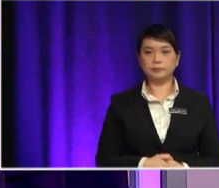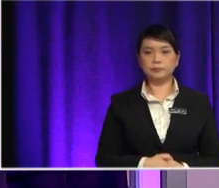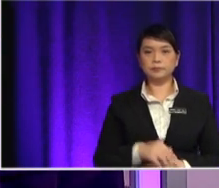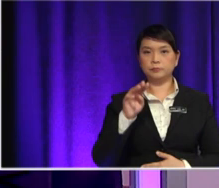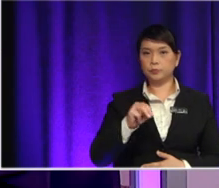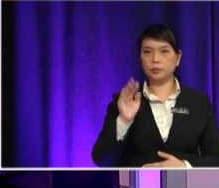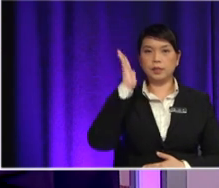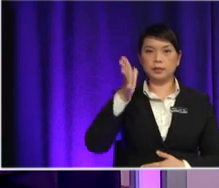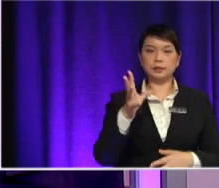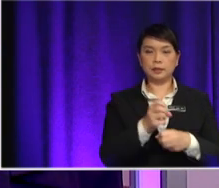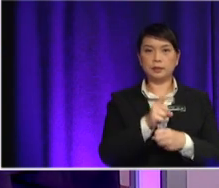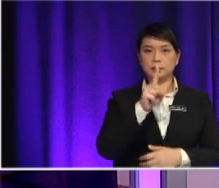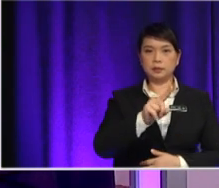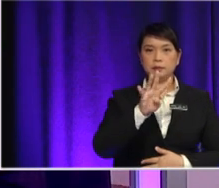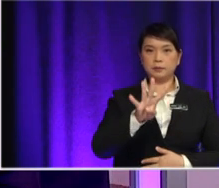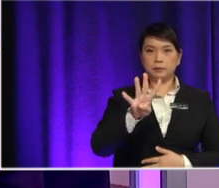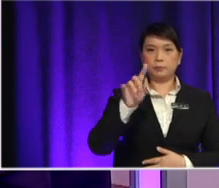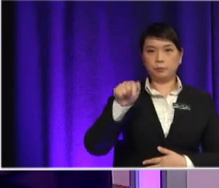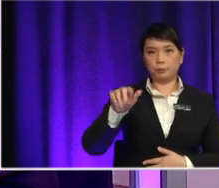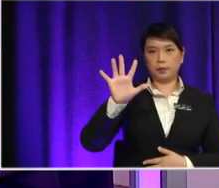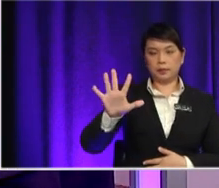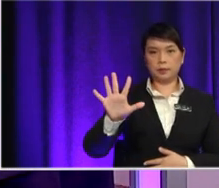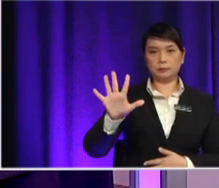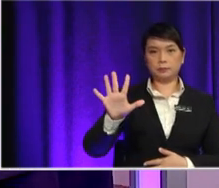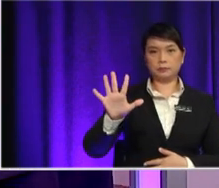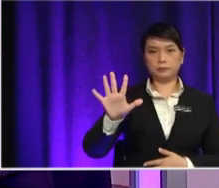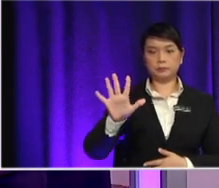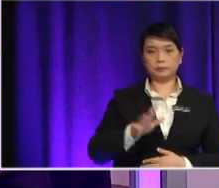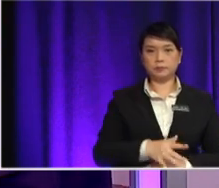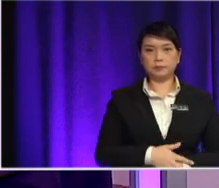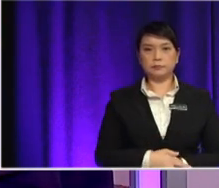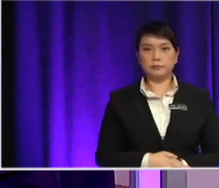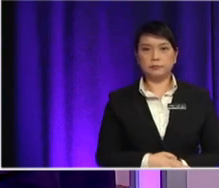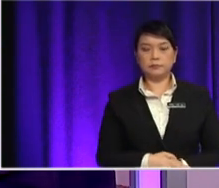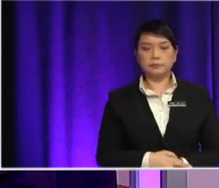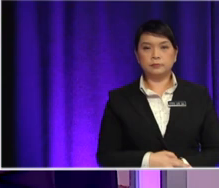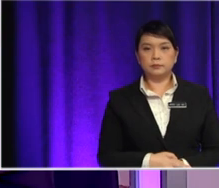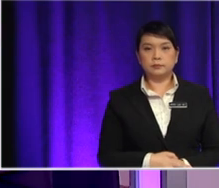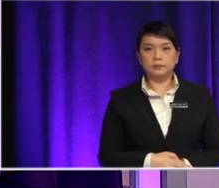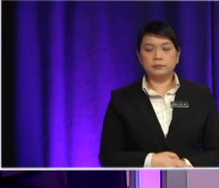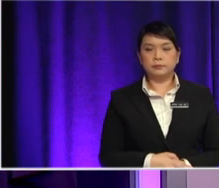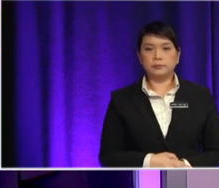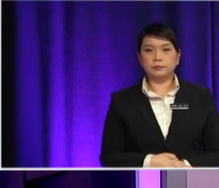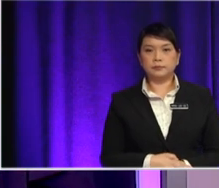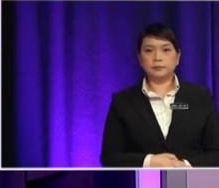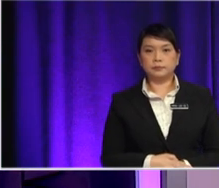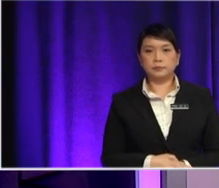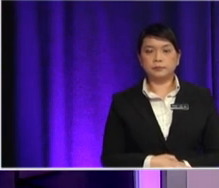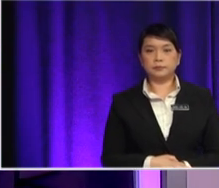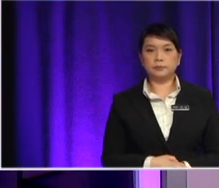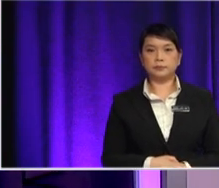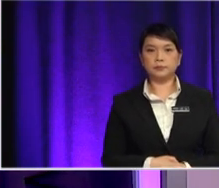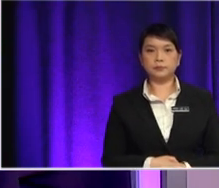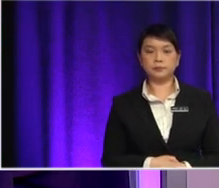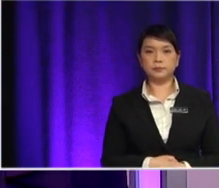144.5. Saya harap jelas bagaimana nak mencari sempadan bawah. Sangat penting murid saya untuk mencari nilai ini.